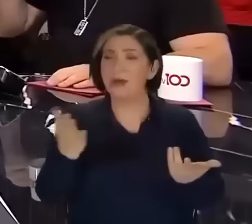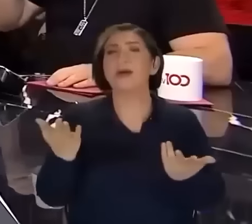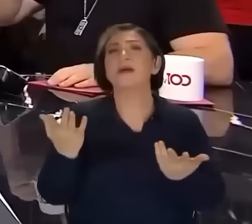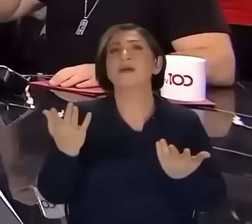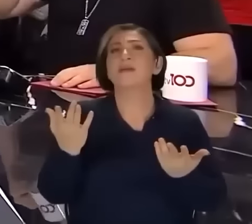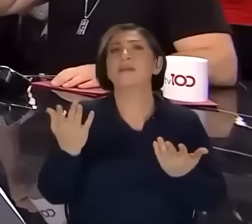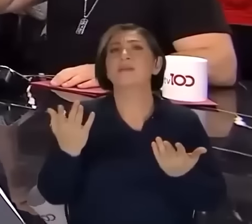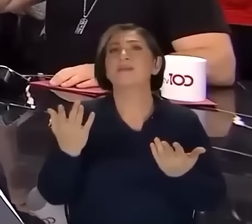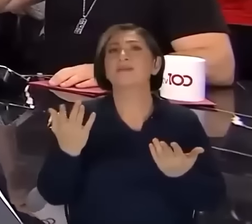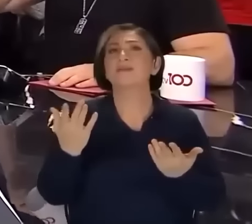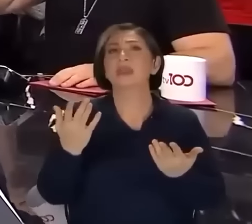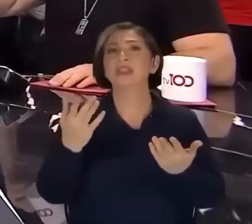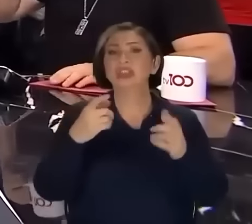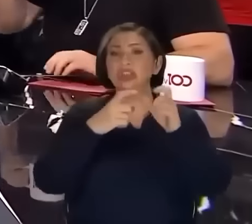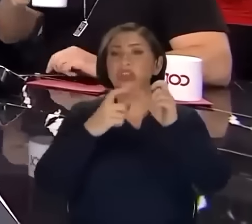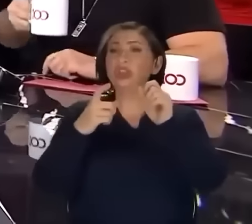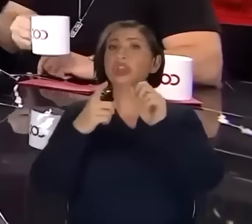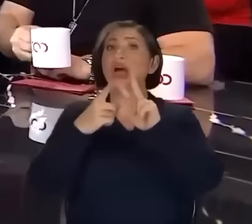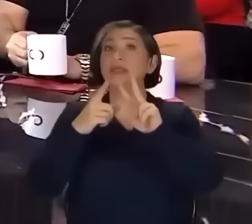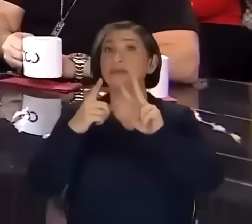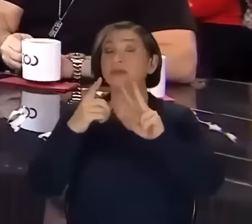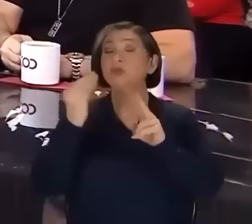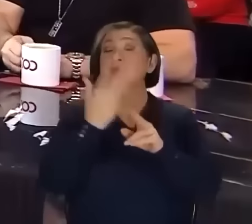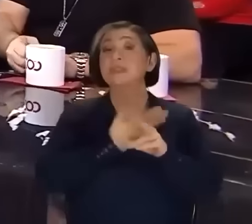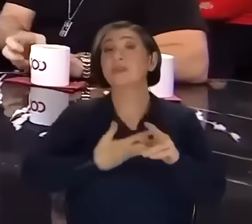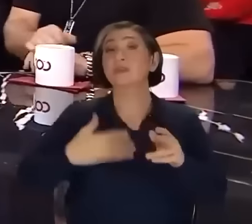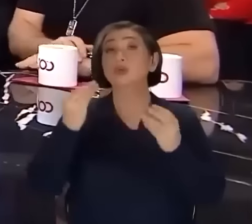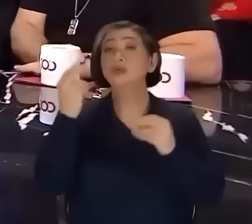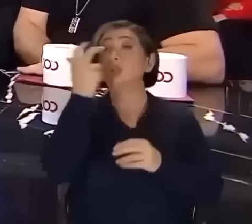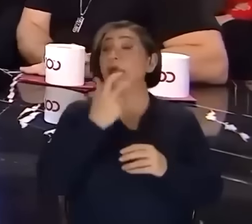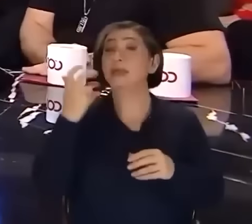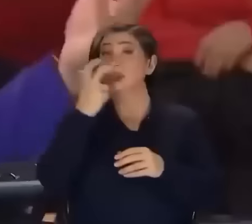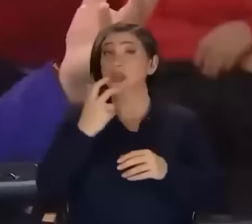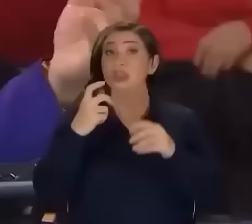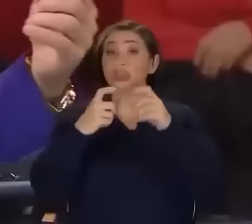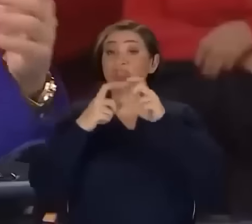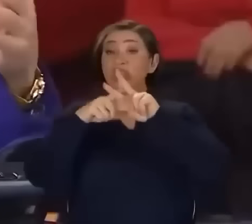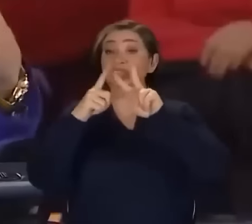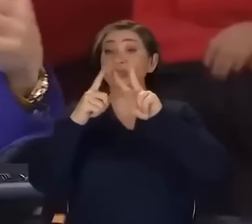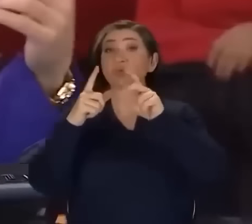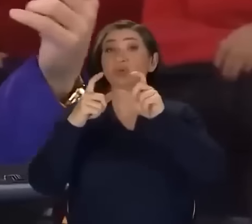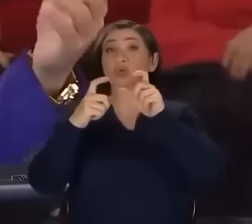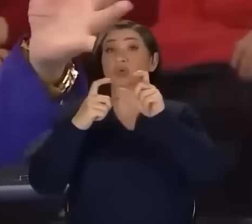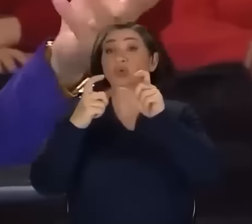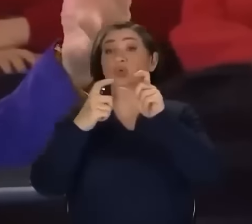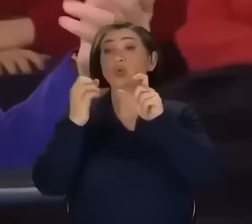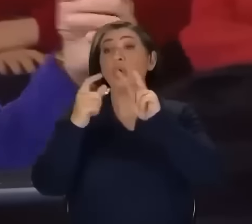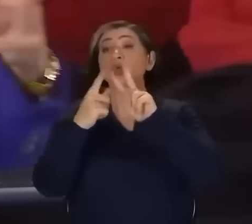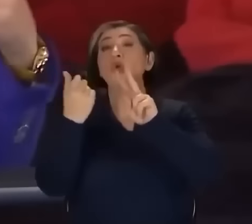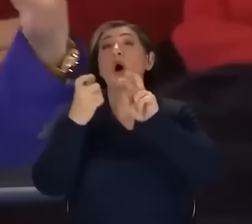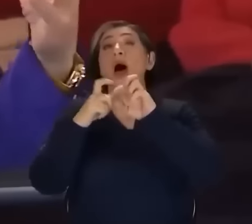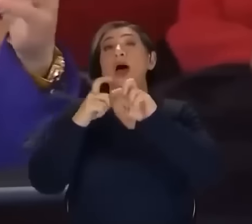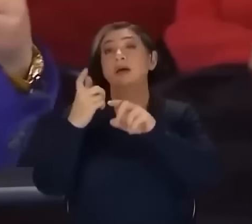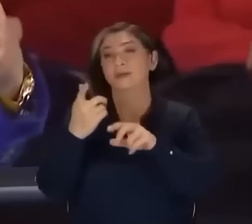sonra şanson nuar var mesela çok sevdiğimiz birçok şarkıcı şanson nuar ya da son nuar demiyor mesela onu